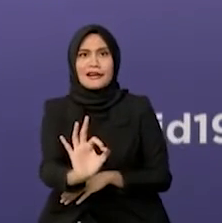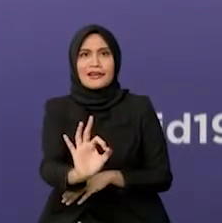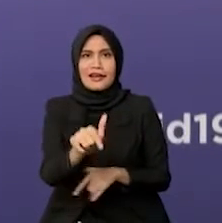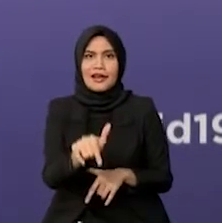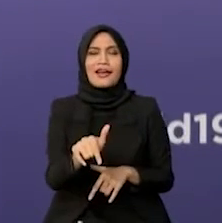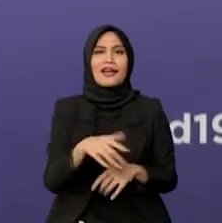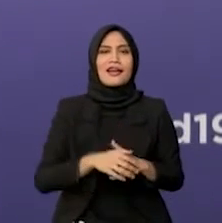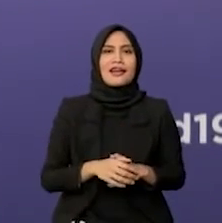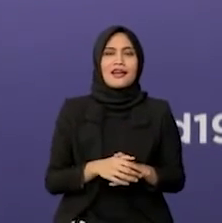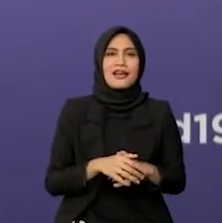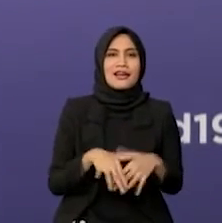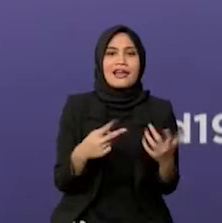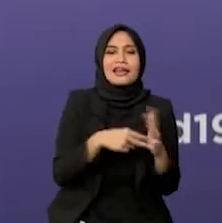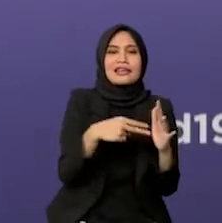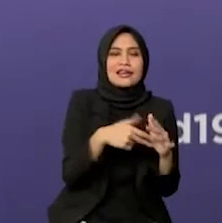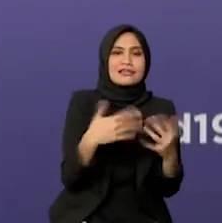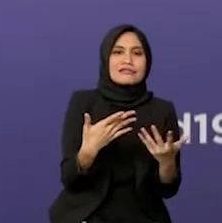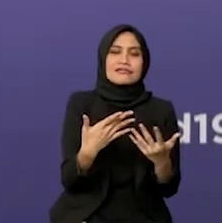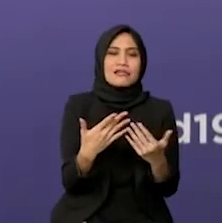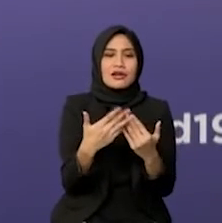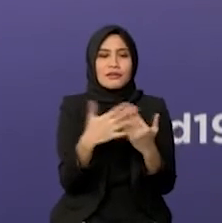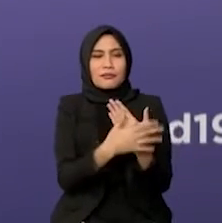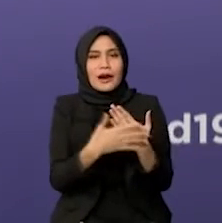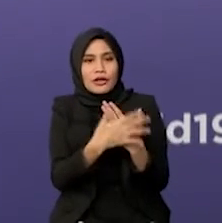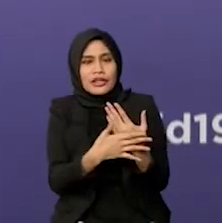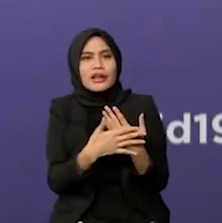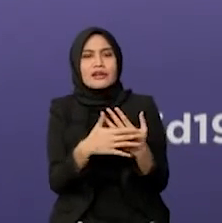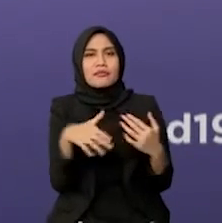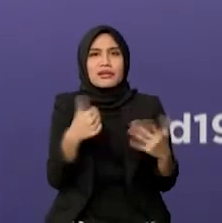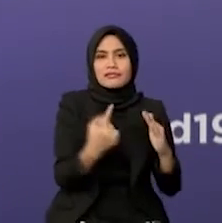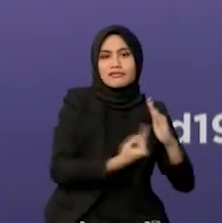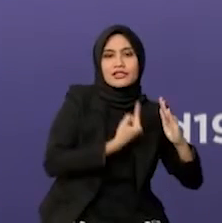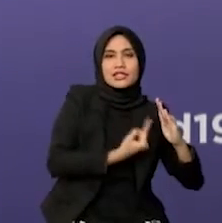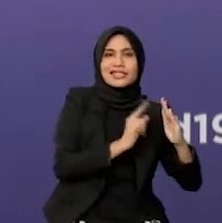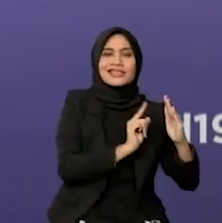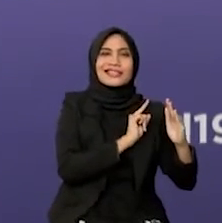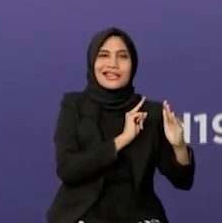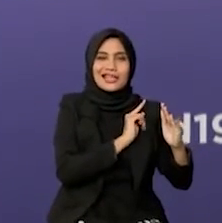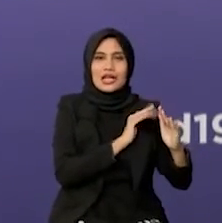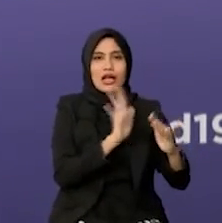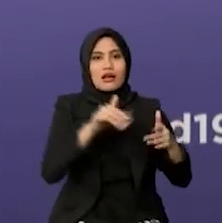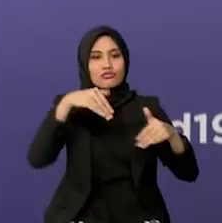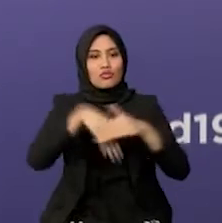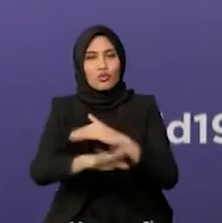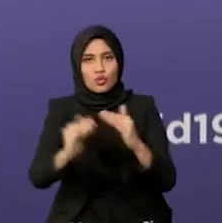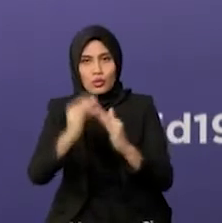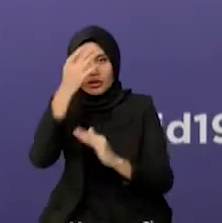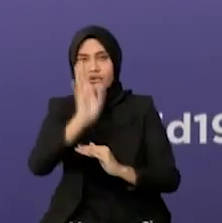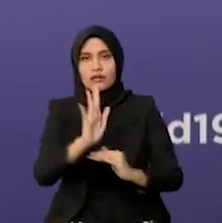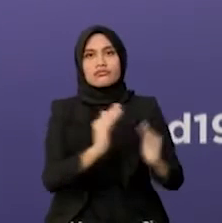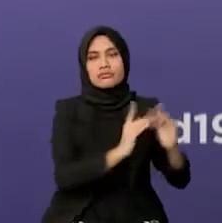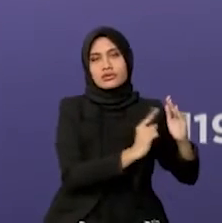sakit dengan mereka melaksanakan perawatan atau isolasi secara mandiri di tempat tinggalnya Mas